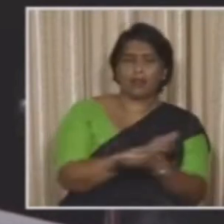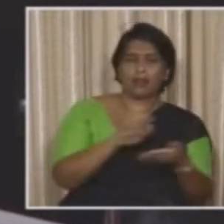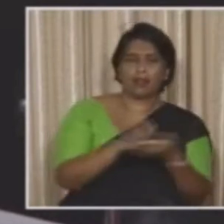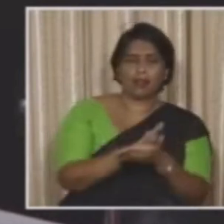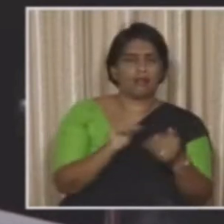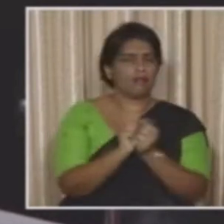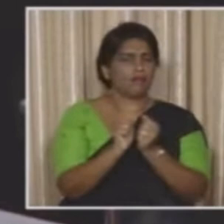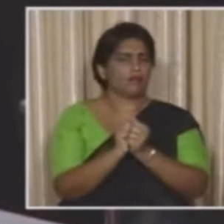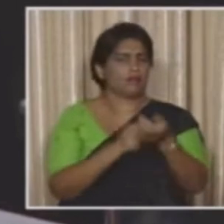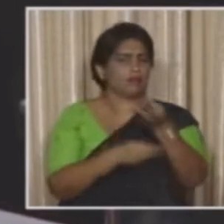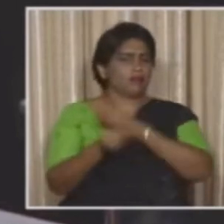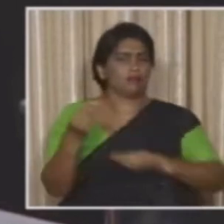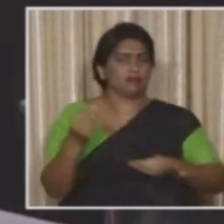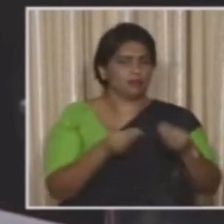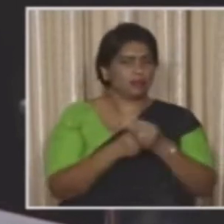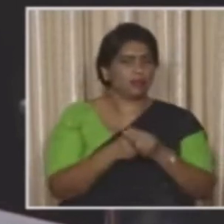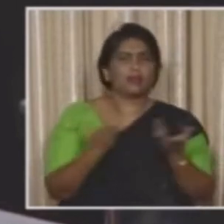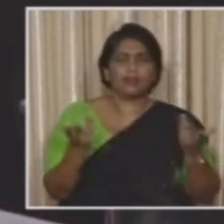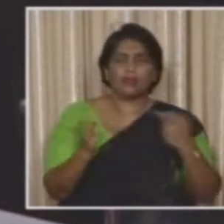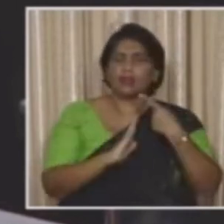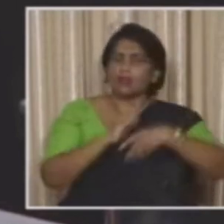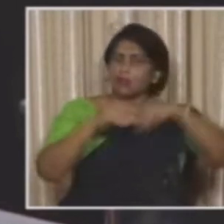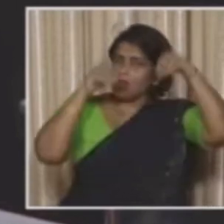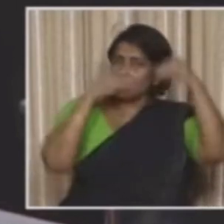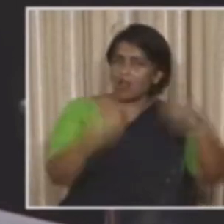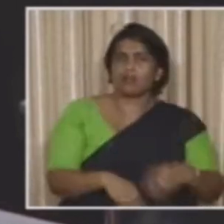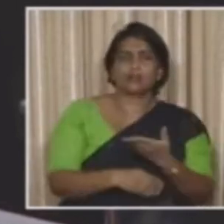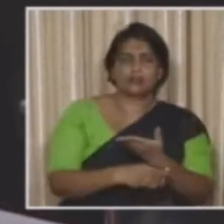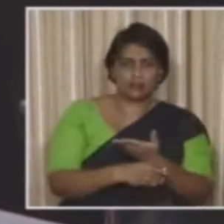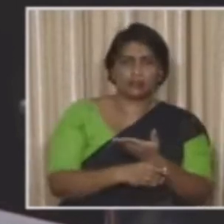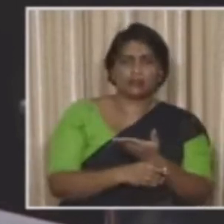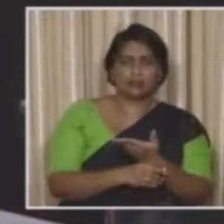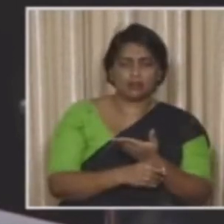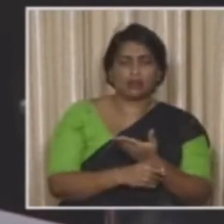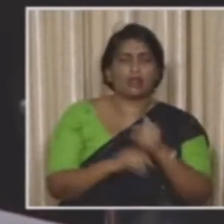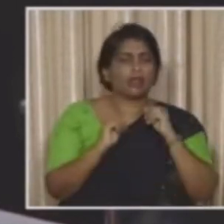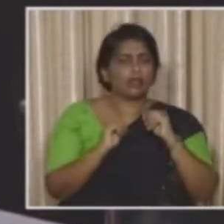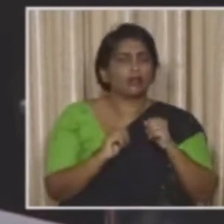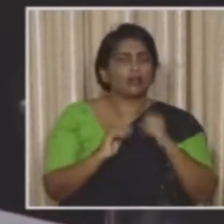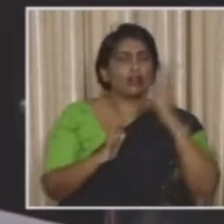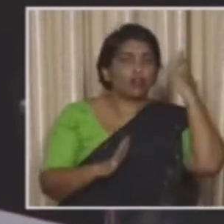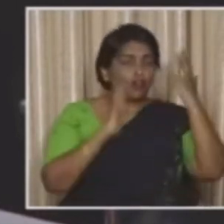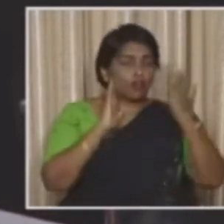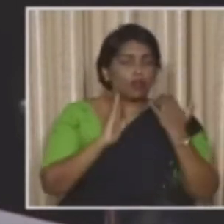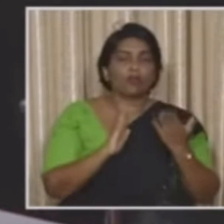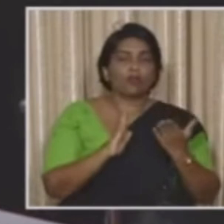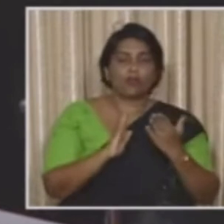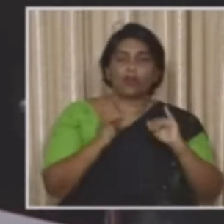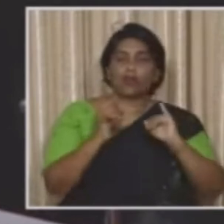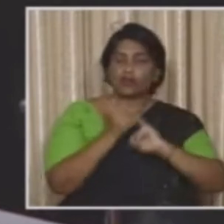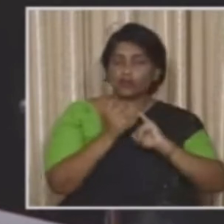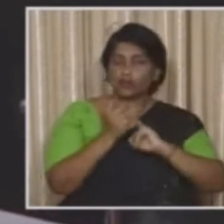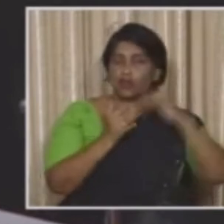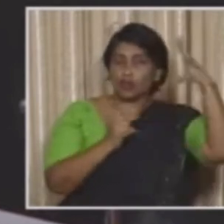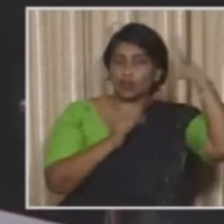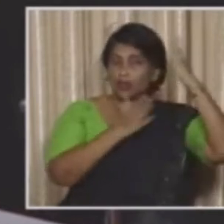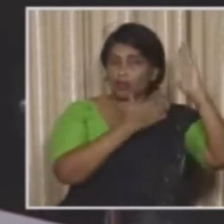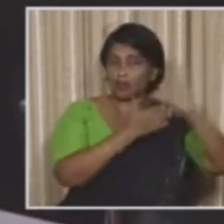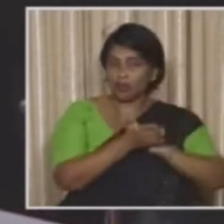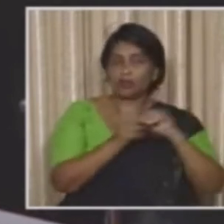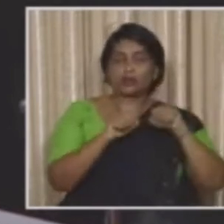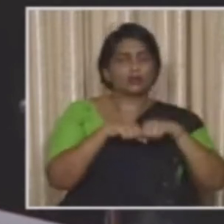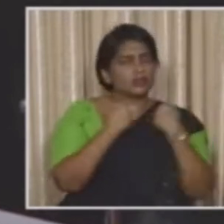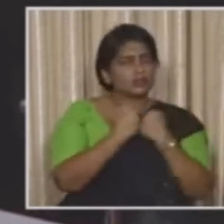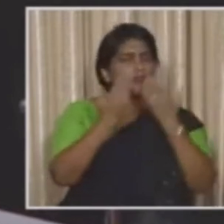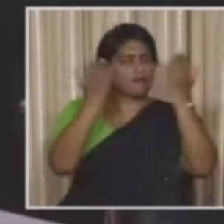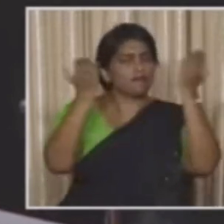ගනුදෙනු මේමනේ මේ රට ප්‍රපාතයටපත් කරේ ඇයි අපේ ලෝකේ සෝලා නිෂ්පාදනය පිළිබඳ සමාගම්